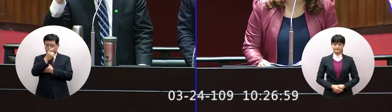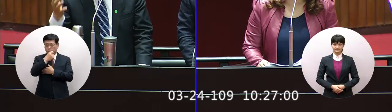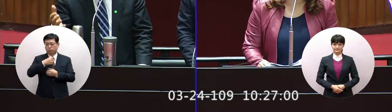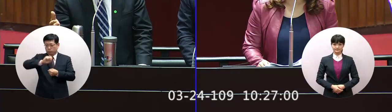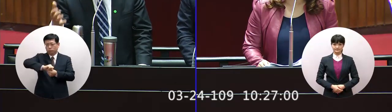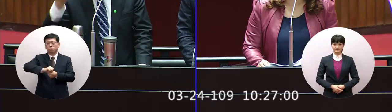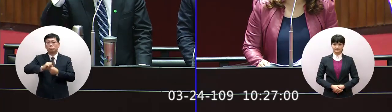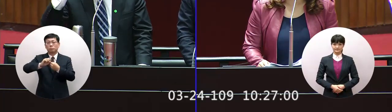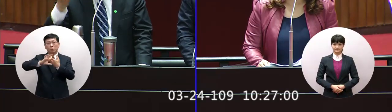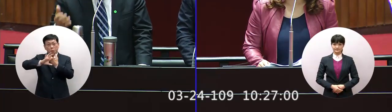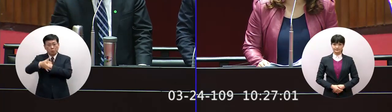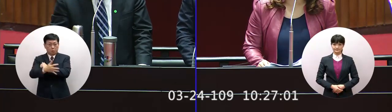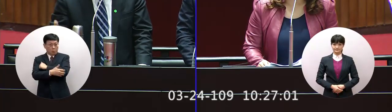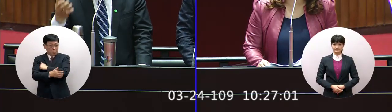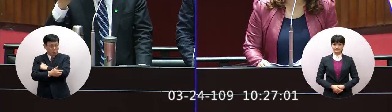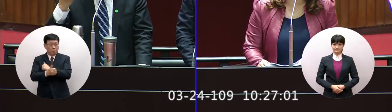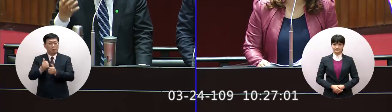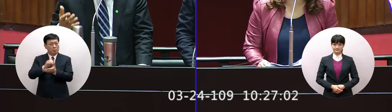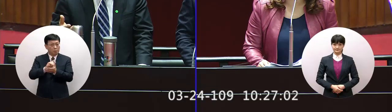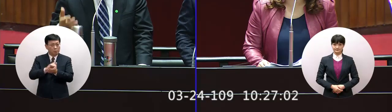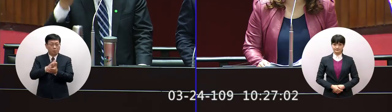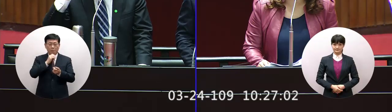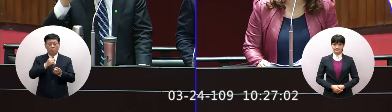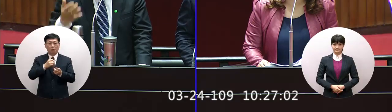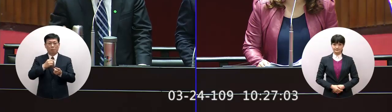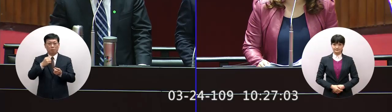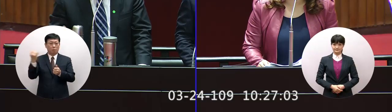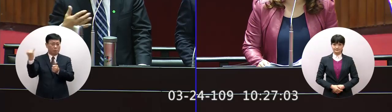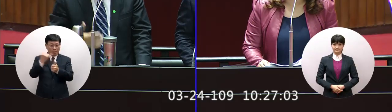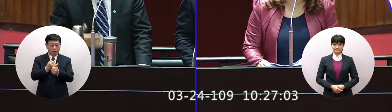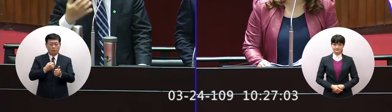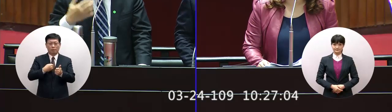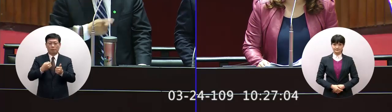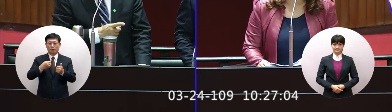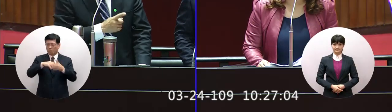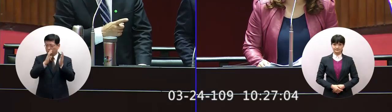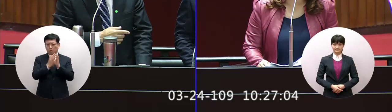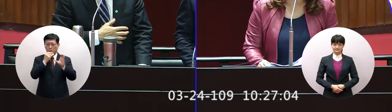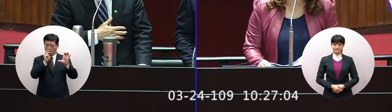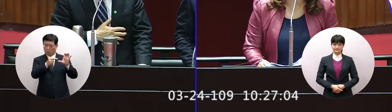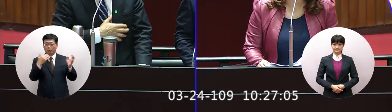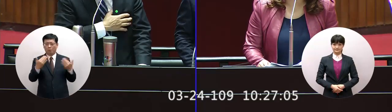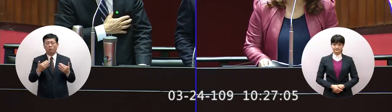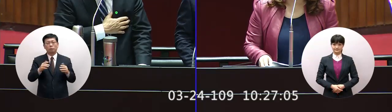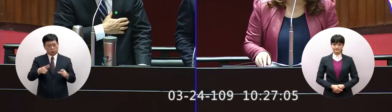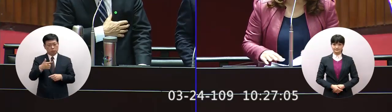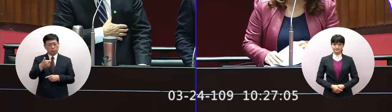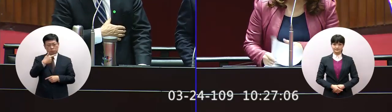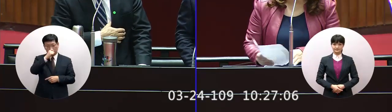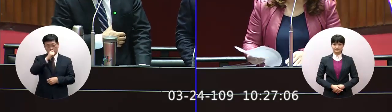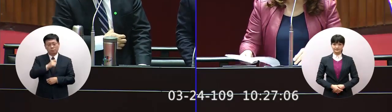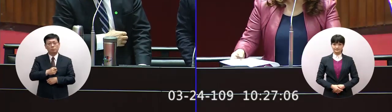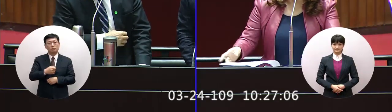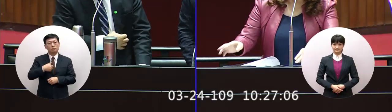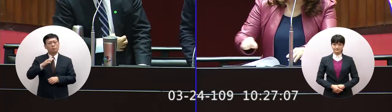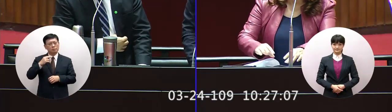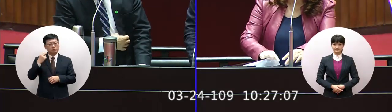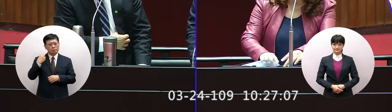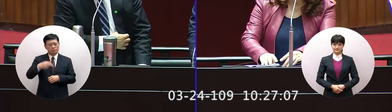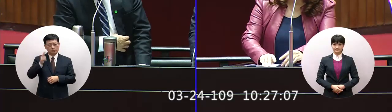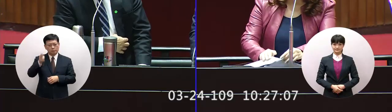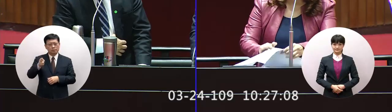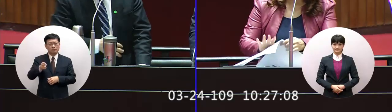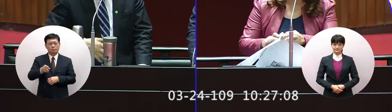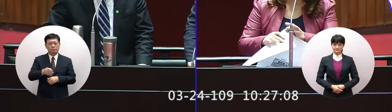让外籍的新住民朋友、移工都能看到。我觉得很有道理。我再来